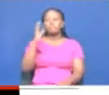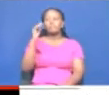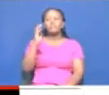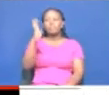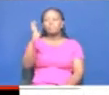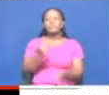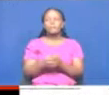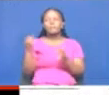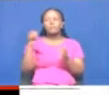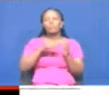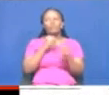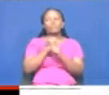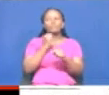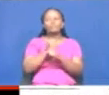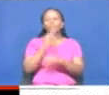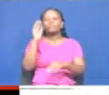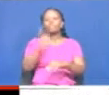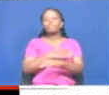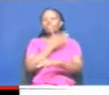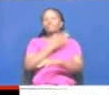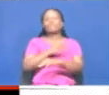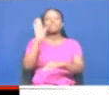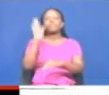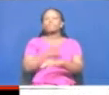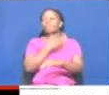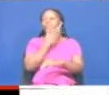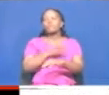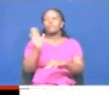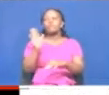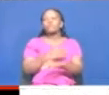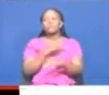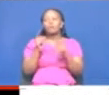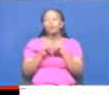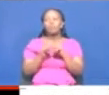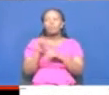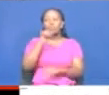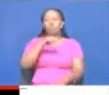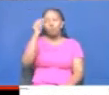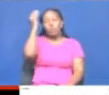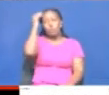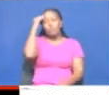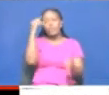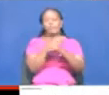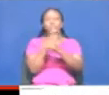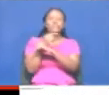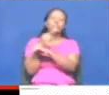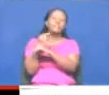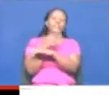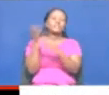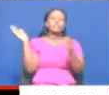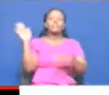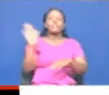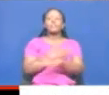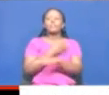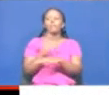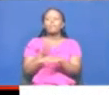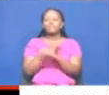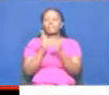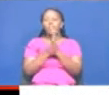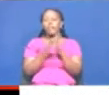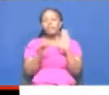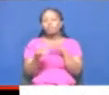music that's where we learn the types of music, the types of songs and how we are